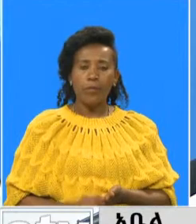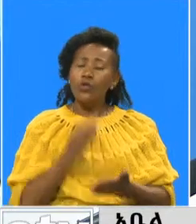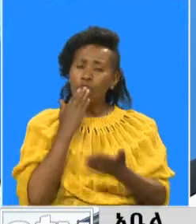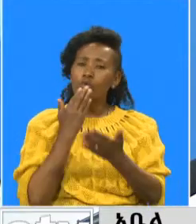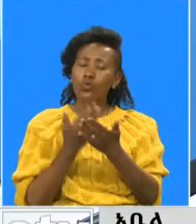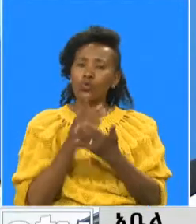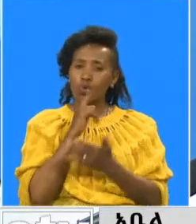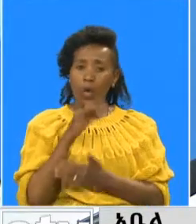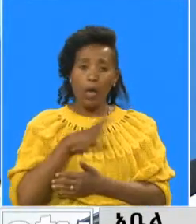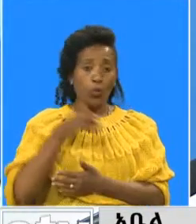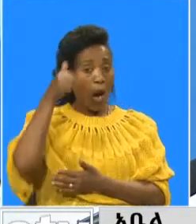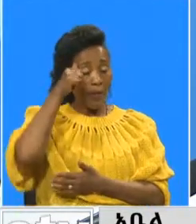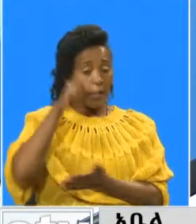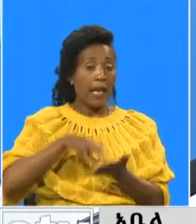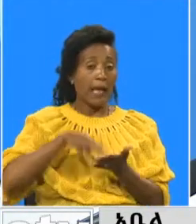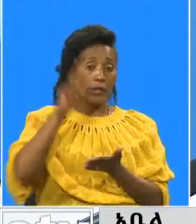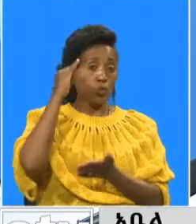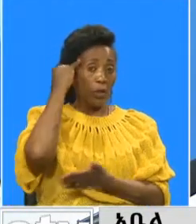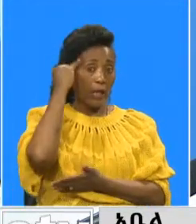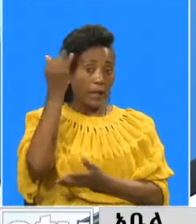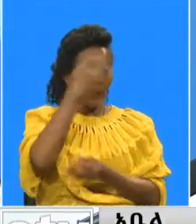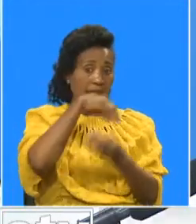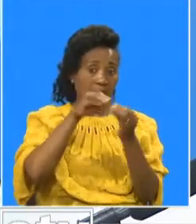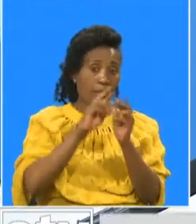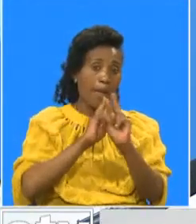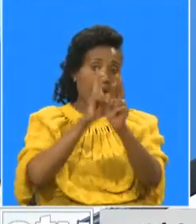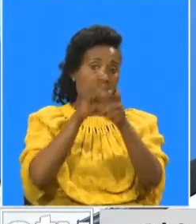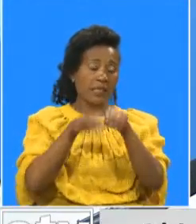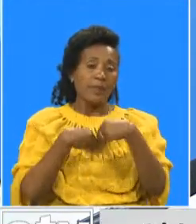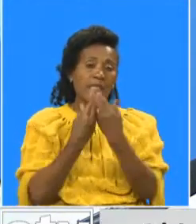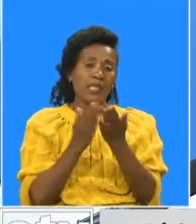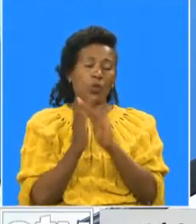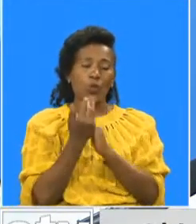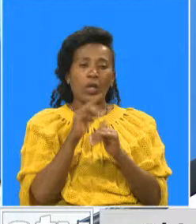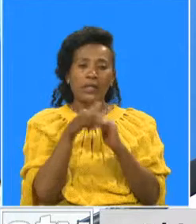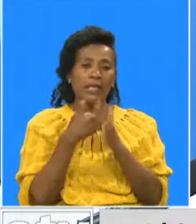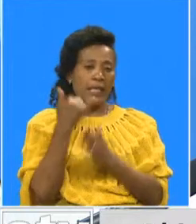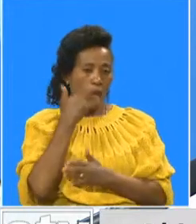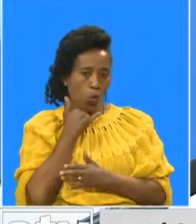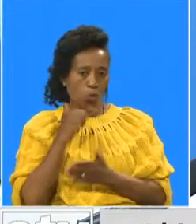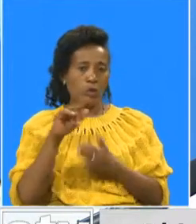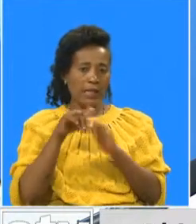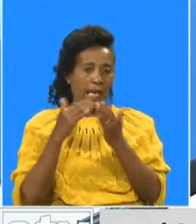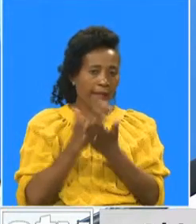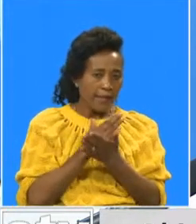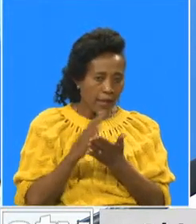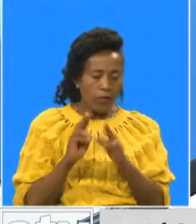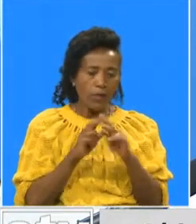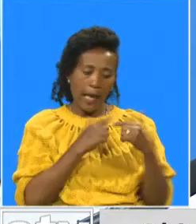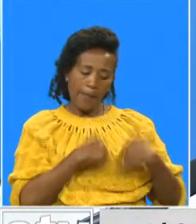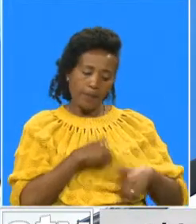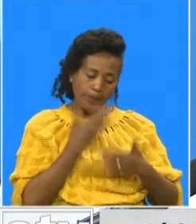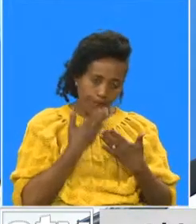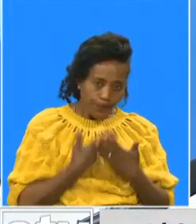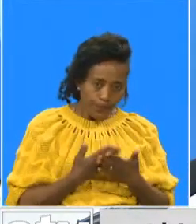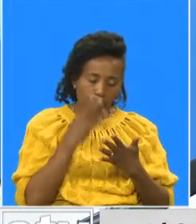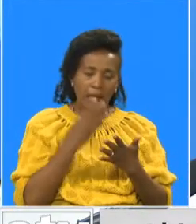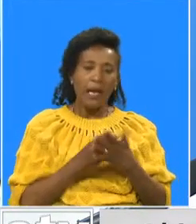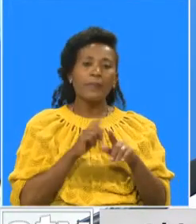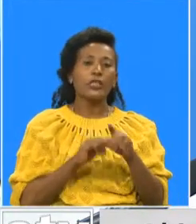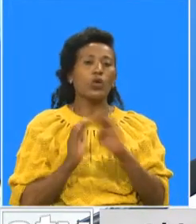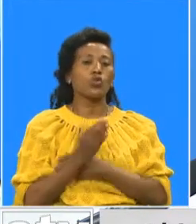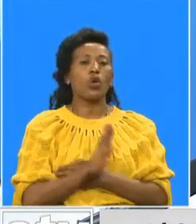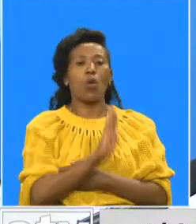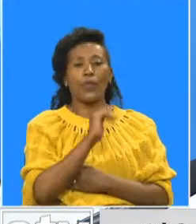ጥሩ። አቶ አቤል ላነሱት ሐሳብ ተጨማሪ ምላሾች የሚሰጡበት ይሆናል። ስለደወሉ ስለተሳተፉ ግን ከልብና መሰግናለን። መልካም ጊዜ